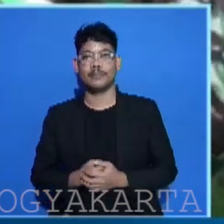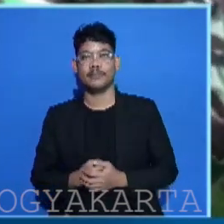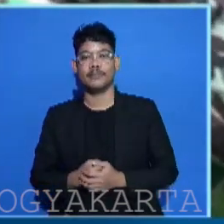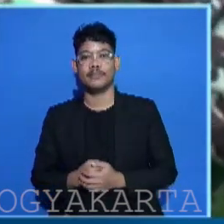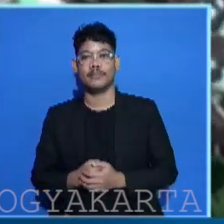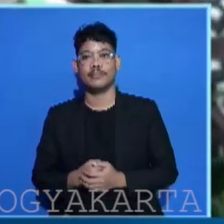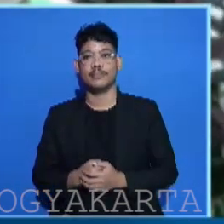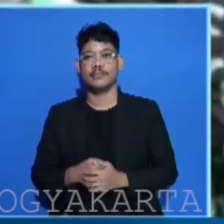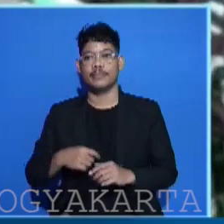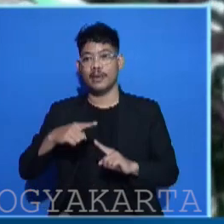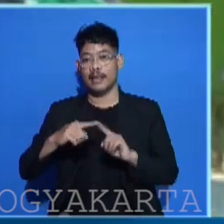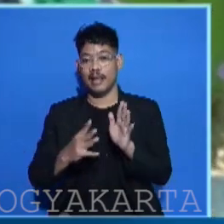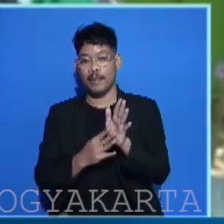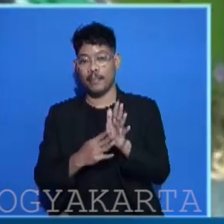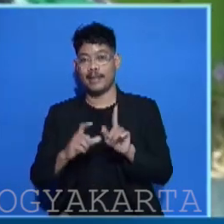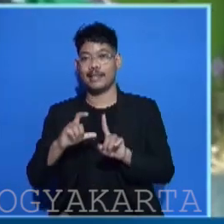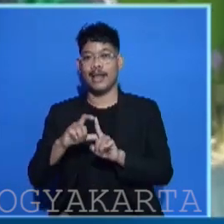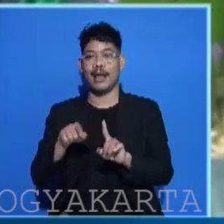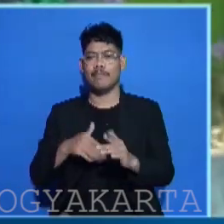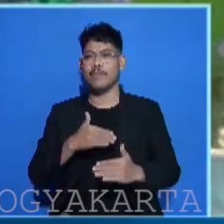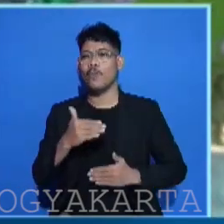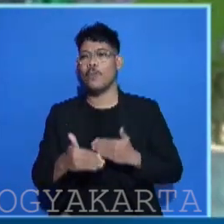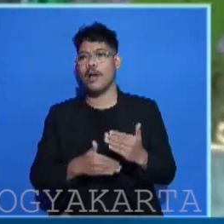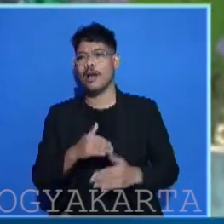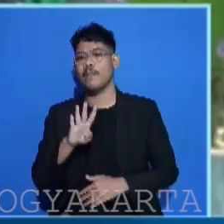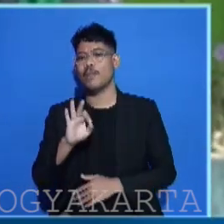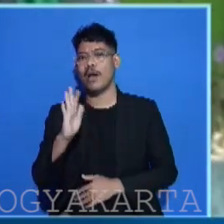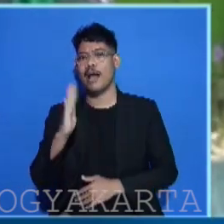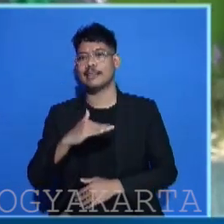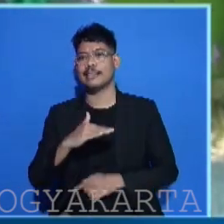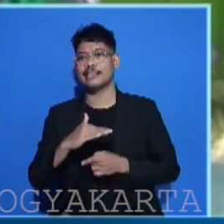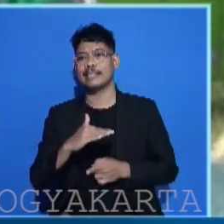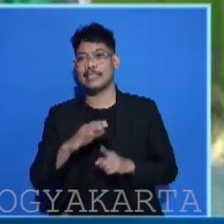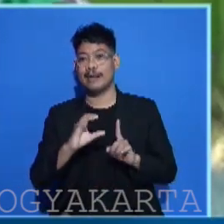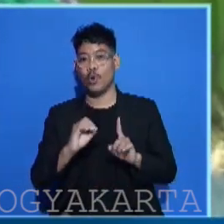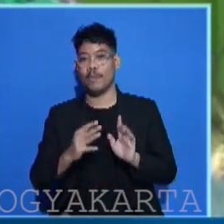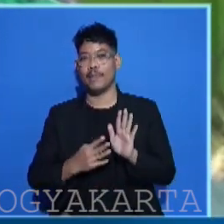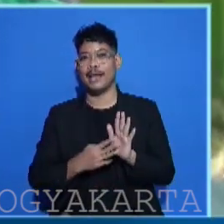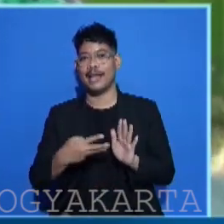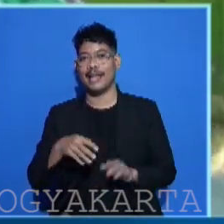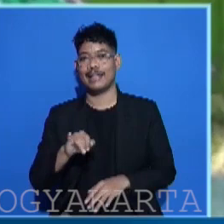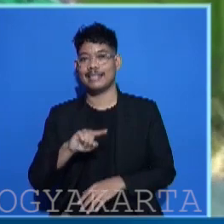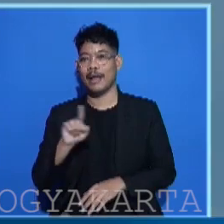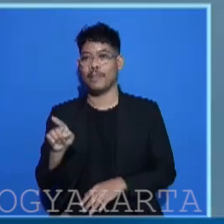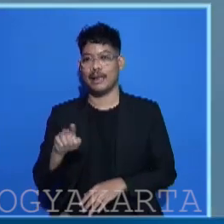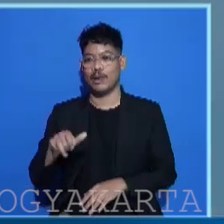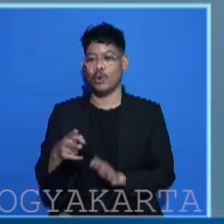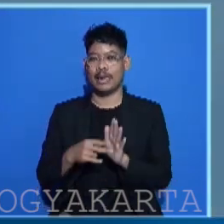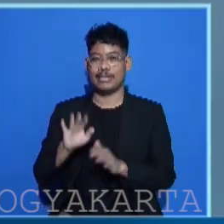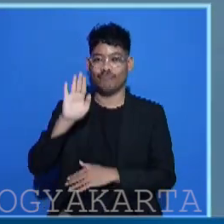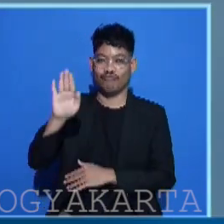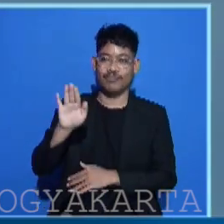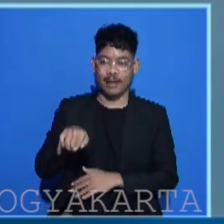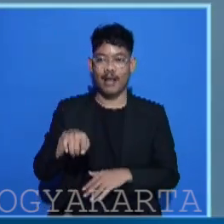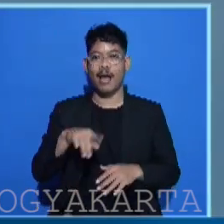TMMD Sengkuyung dilaksanakan 30 hari mulai 10 Mei hingga 8 Juni 2023 dengan sasaran kegiatan di dua wilayah